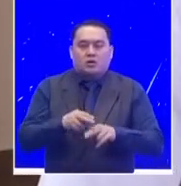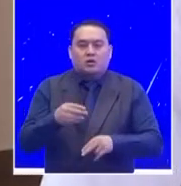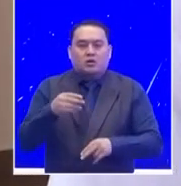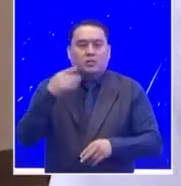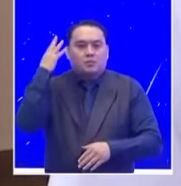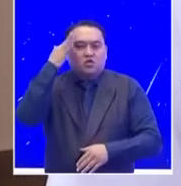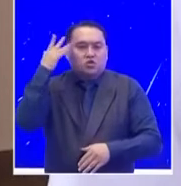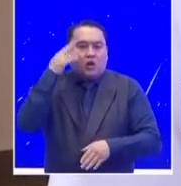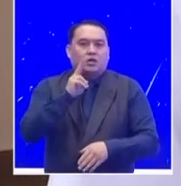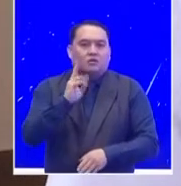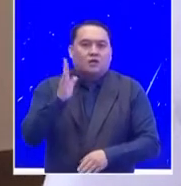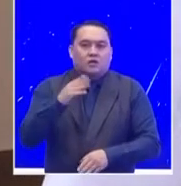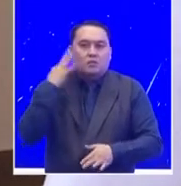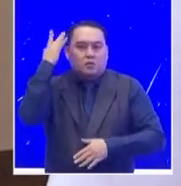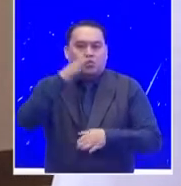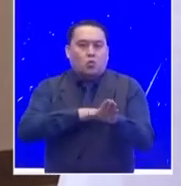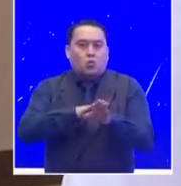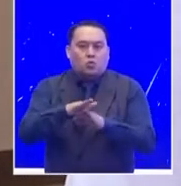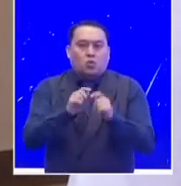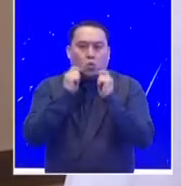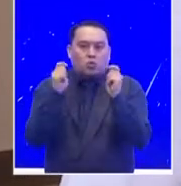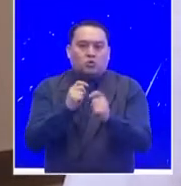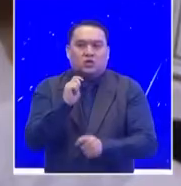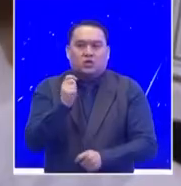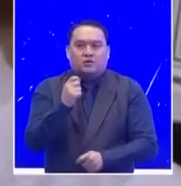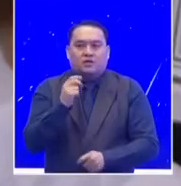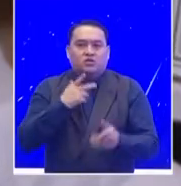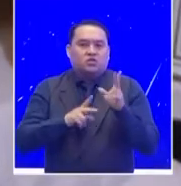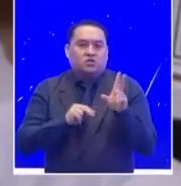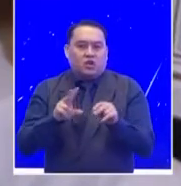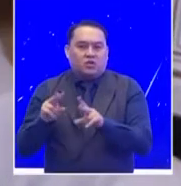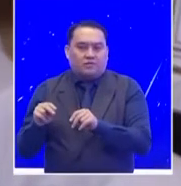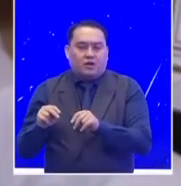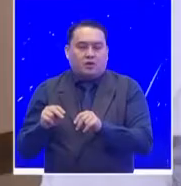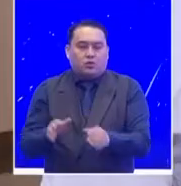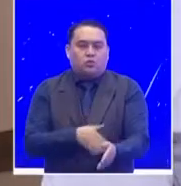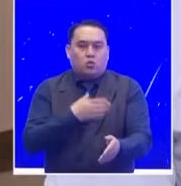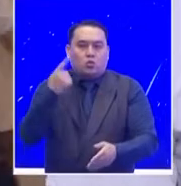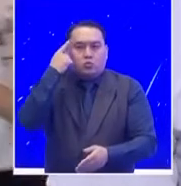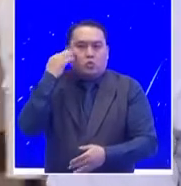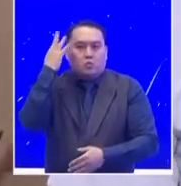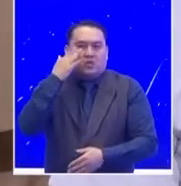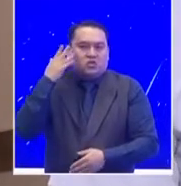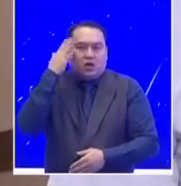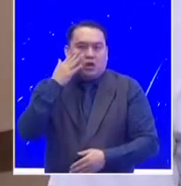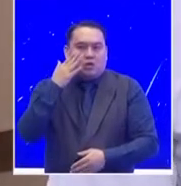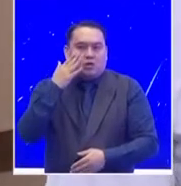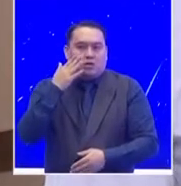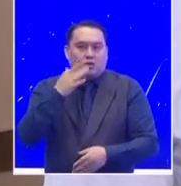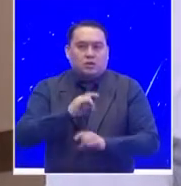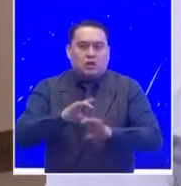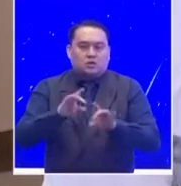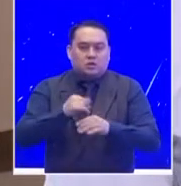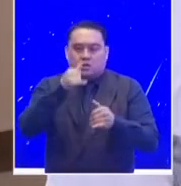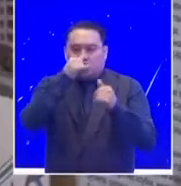квартире. И вот моя мечта сбылась. Мне вручили квартиру. Я очень счастлив. Очень долго об этом мечтал. Не писать словами,